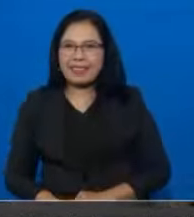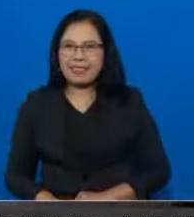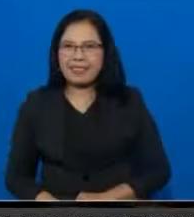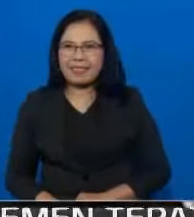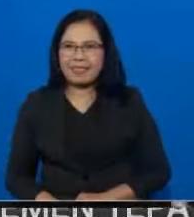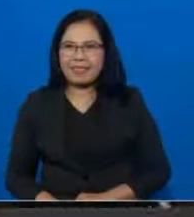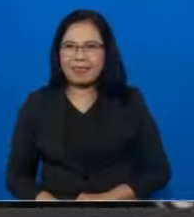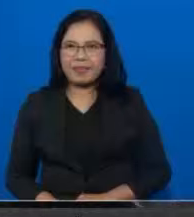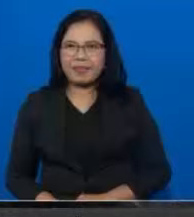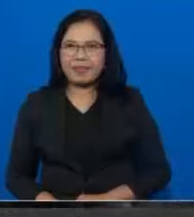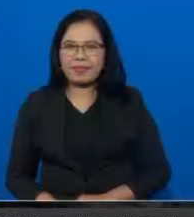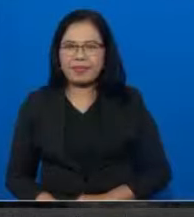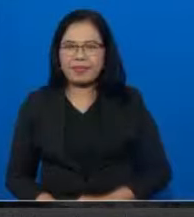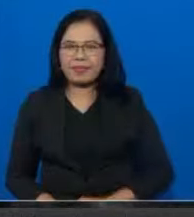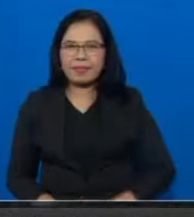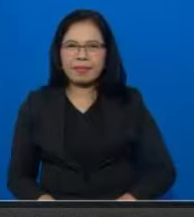bisa.